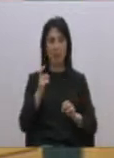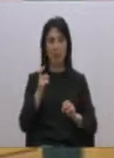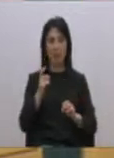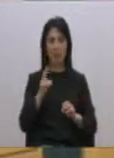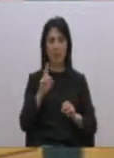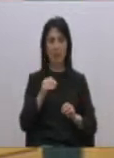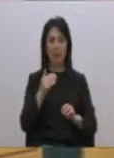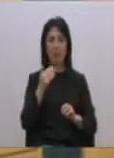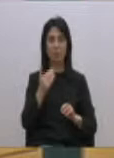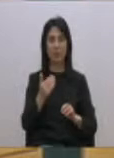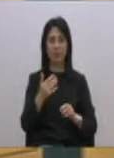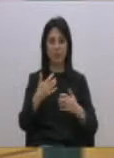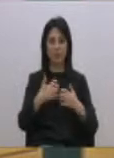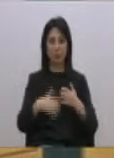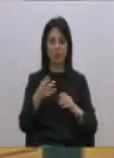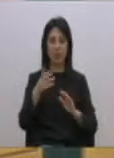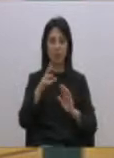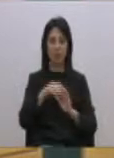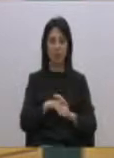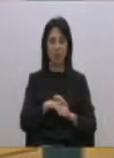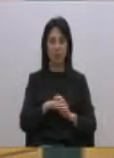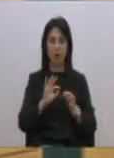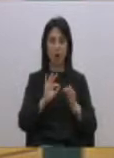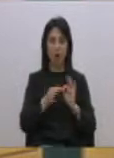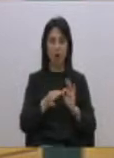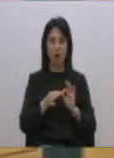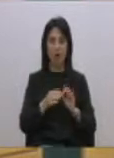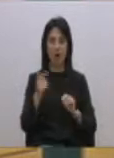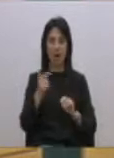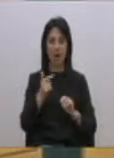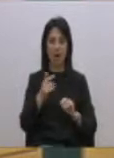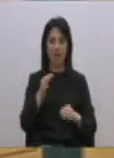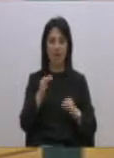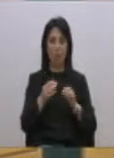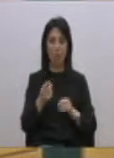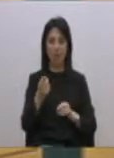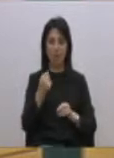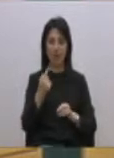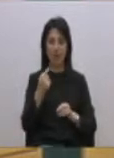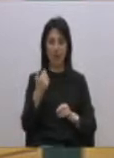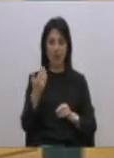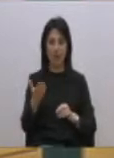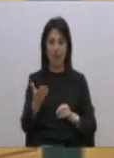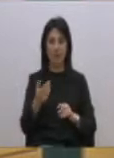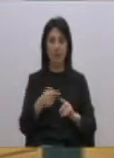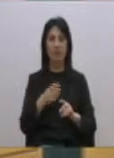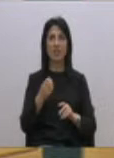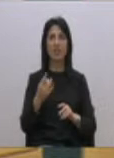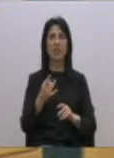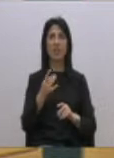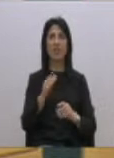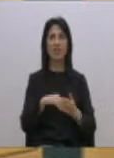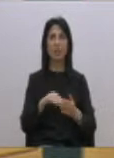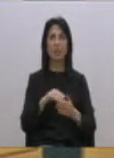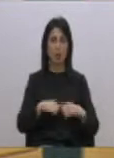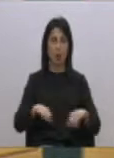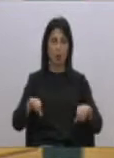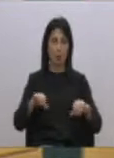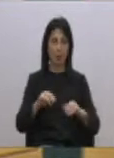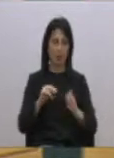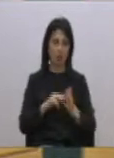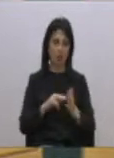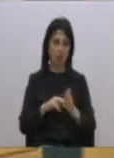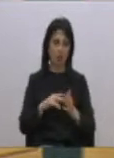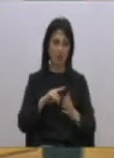და მის მიუკერძოებლობას, მათ შორის კონკრეტულ გარანტიებს მოსამართლეებისთვის. ეს არის კიდევ ერთხელ ვიმეორებ ევროკომისიის